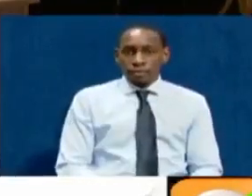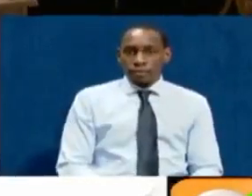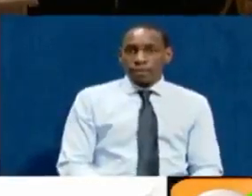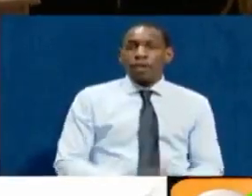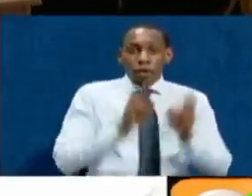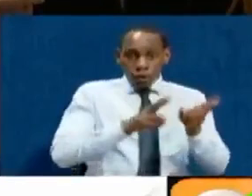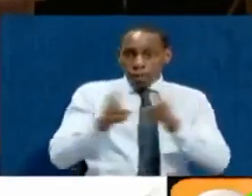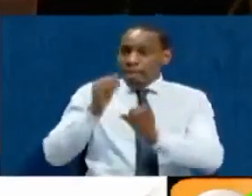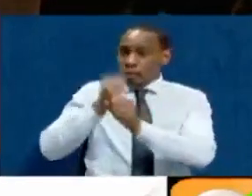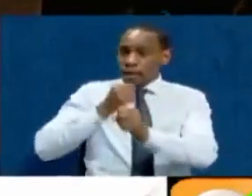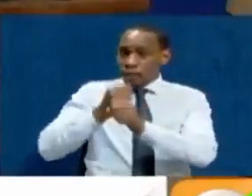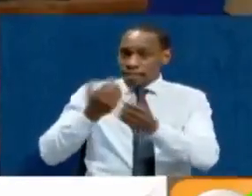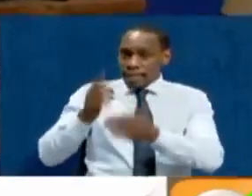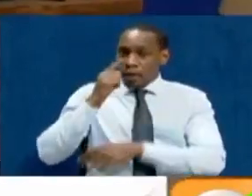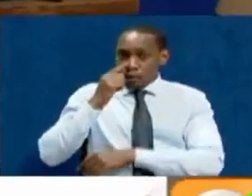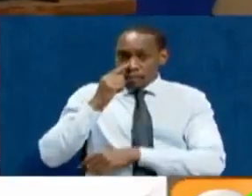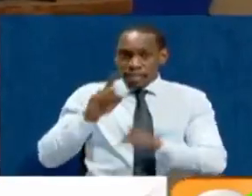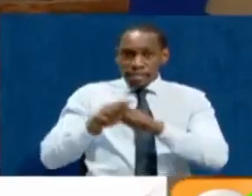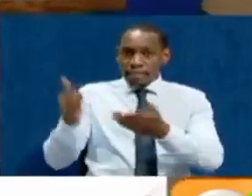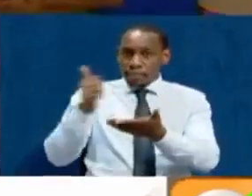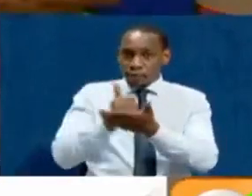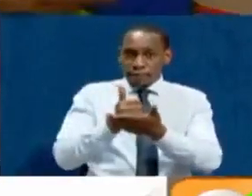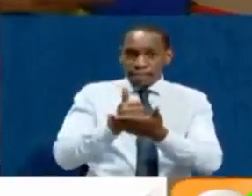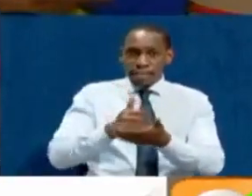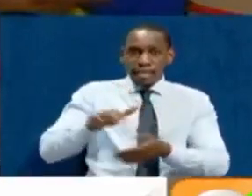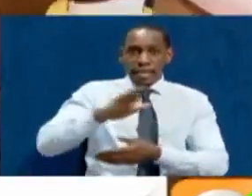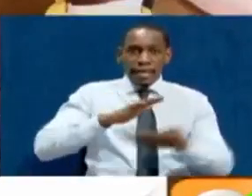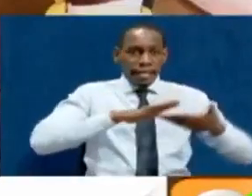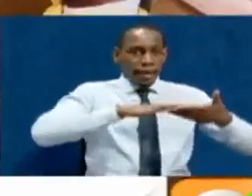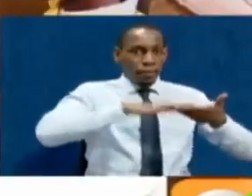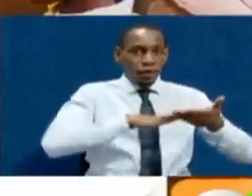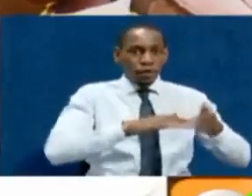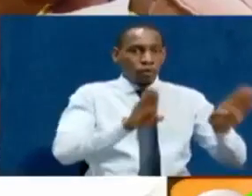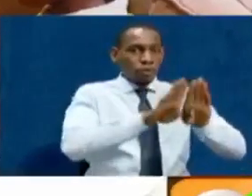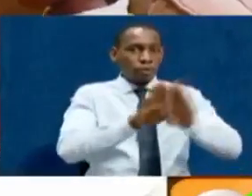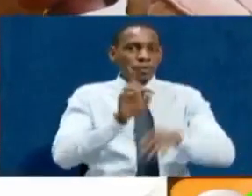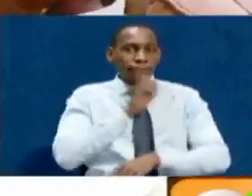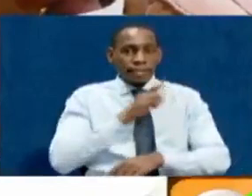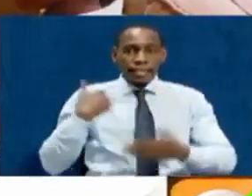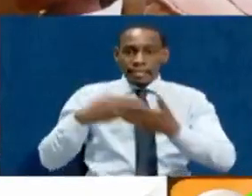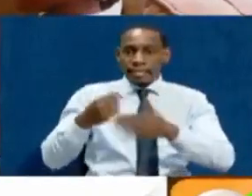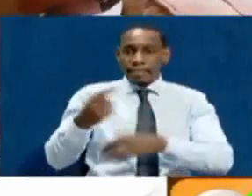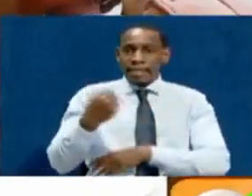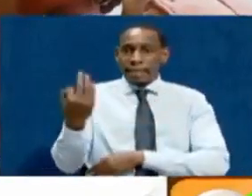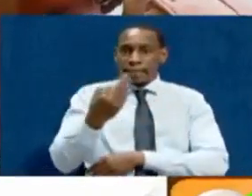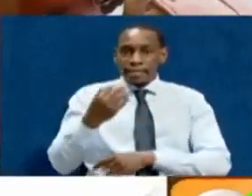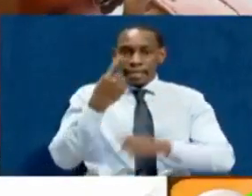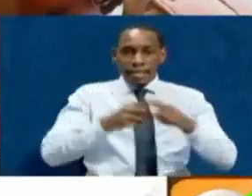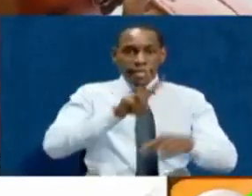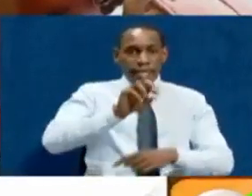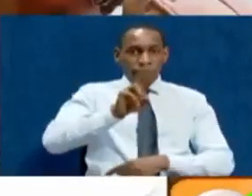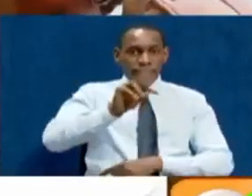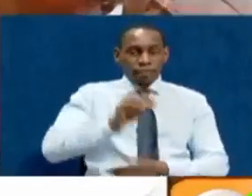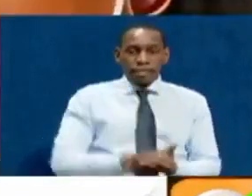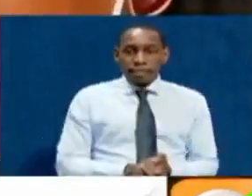Kwake amezoea kuchapa kazi nyumbani, na ofisi zake mjini Mlolongo zilipigwa kufuli tangu mwezi Machi mwaka huu.